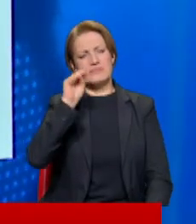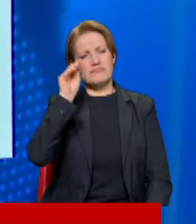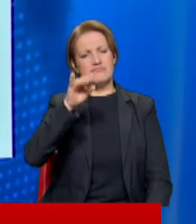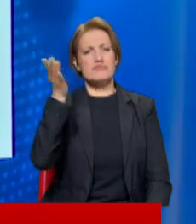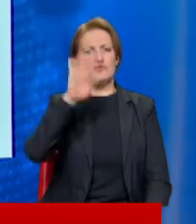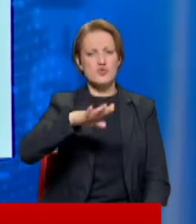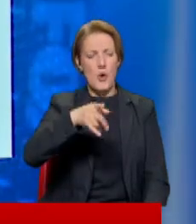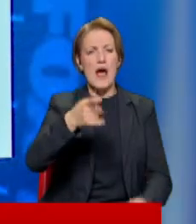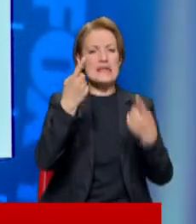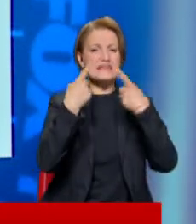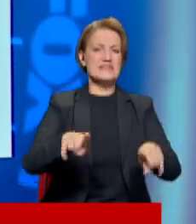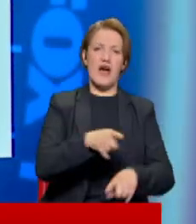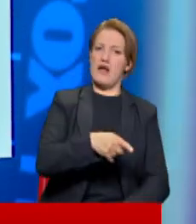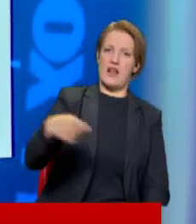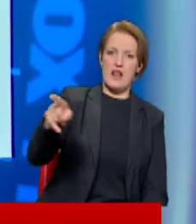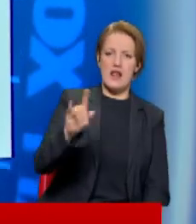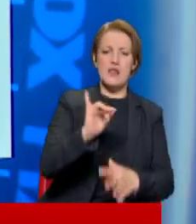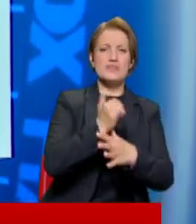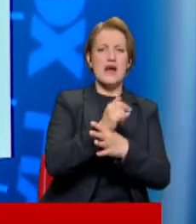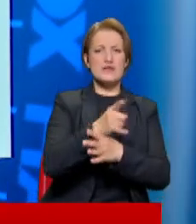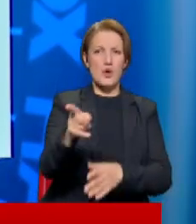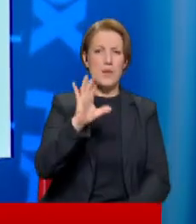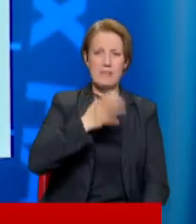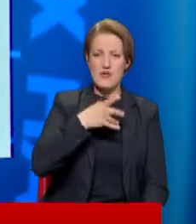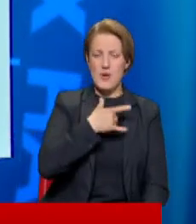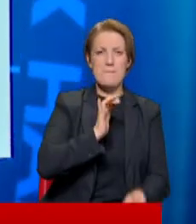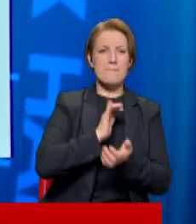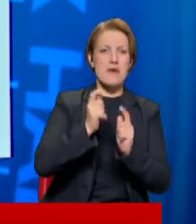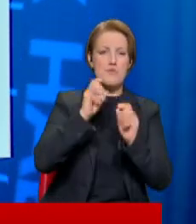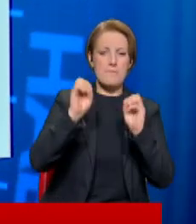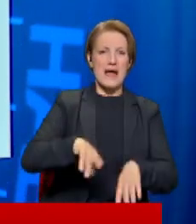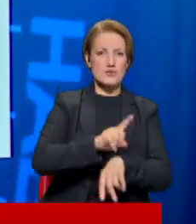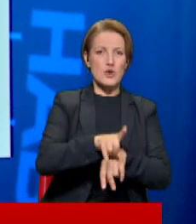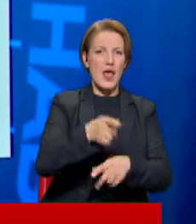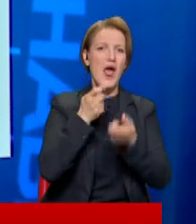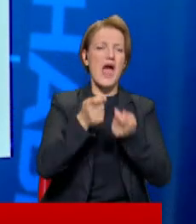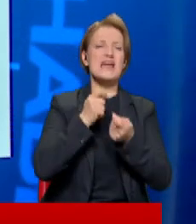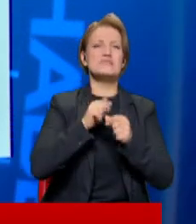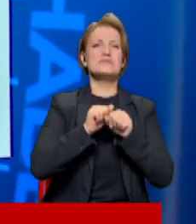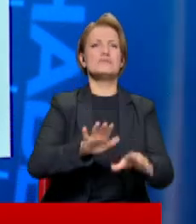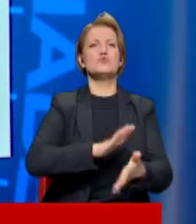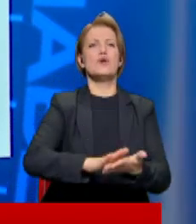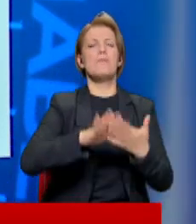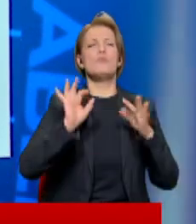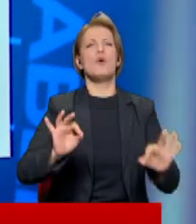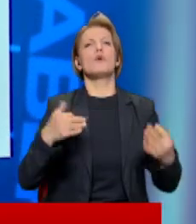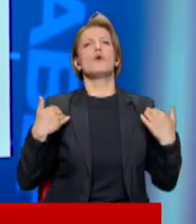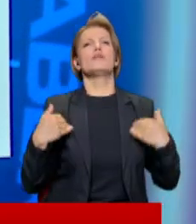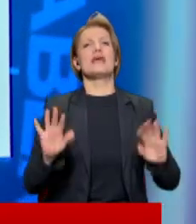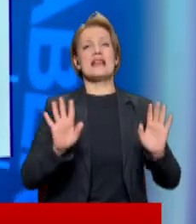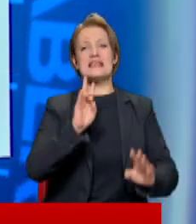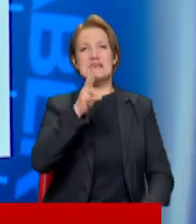çocuklara Tesla dostun arasına sıkıştırıp Dershane baronlarına mahkum ettiğiniz sürece eğitim sistemimizi Düzel mümkün değil 21